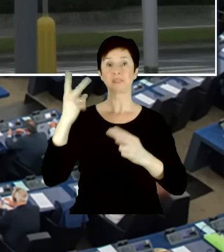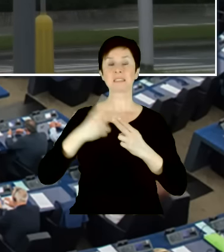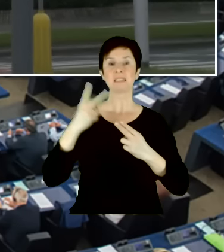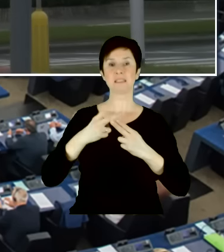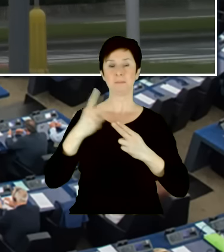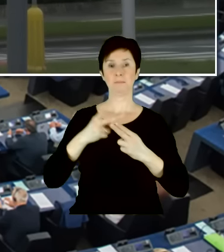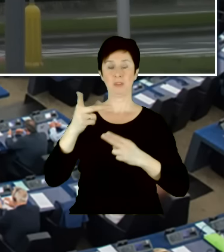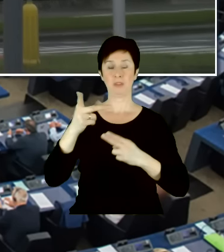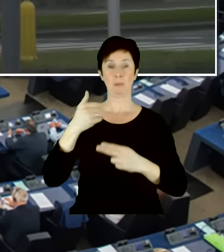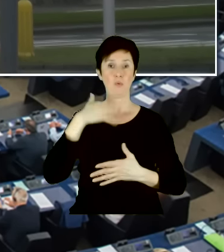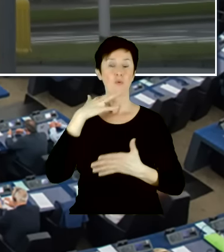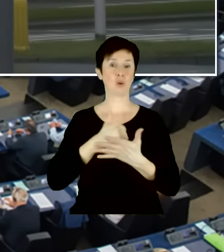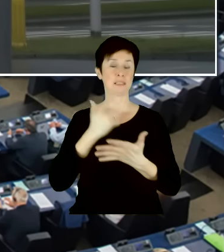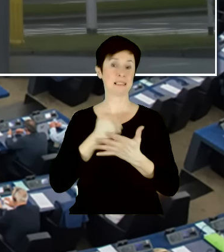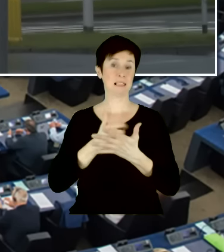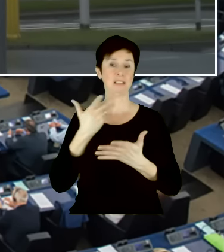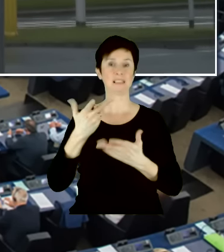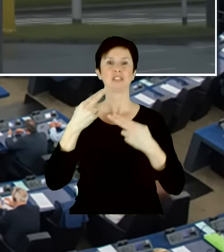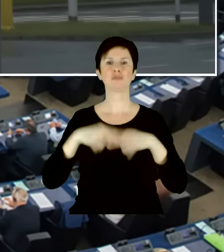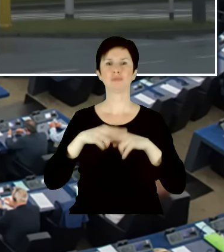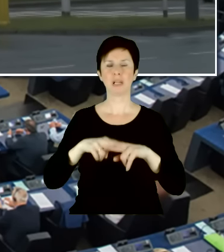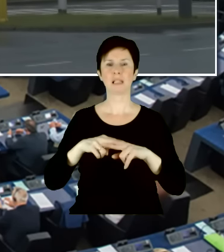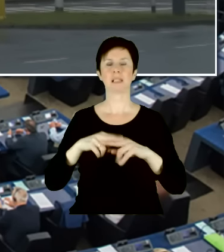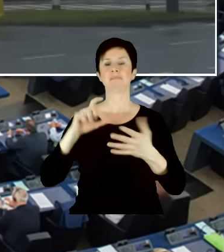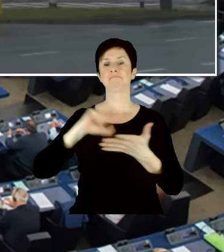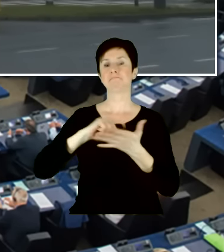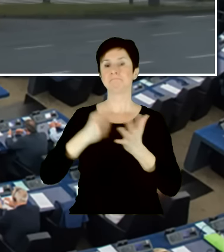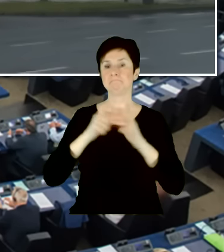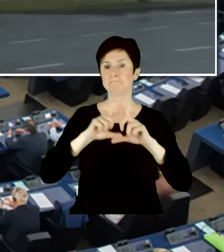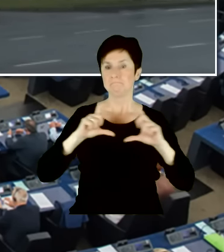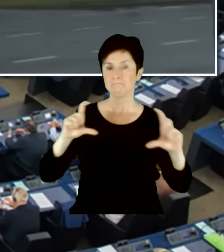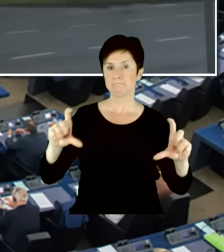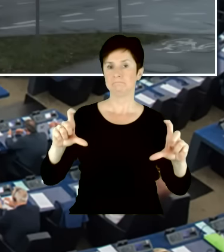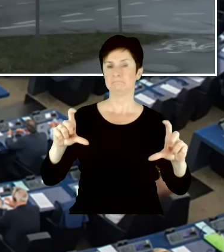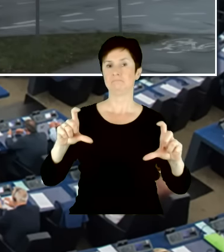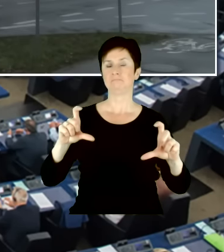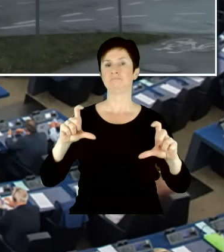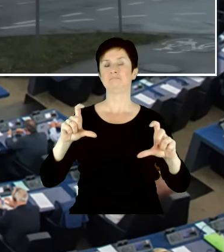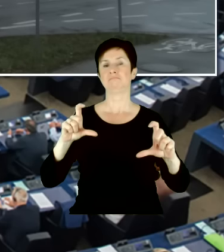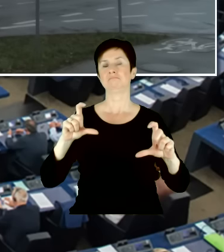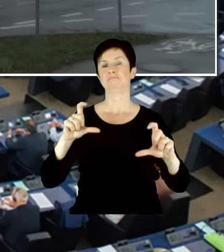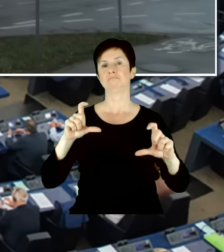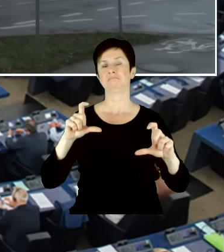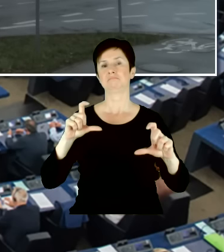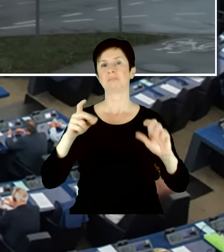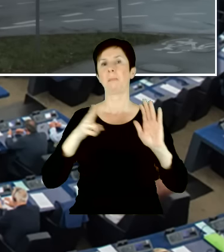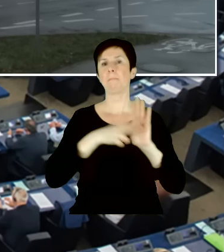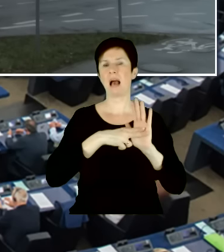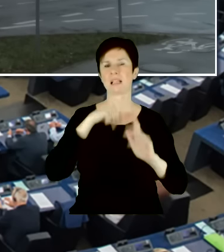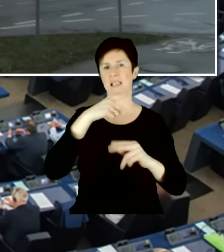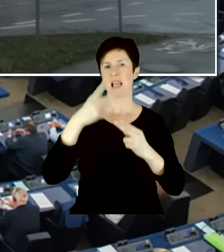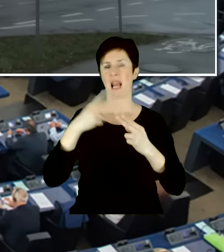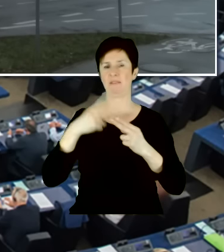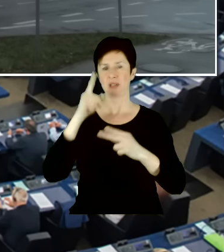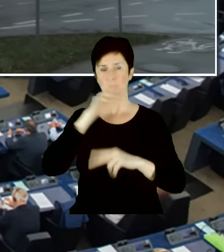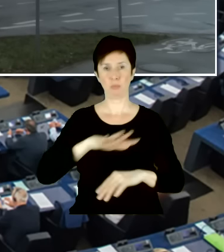korzystali ze sprzętu, pomieszczeń i marki telewizji publicznej.